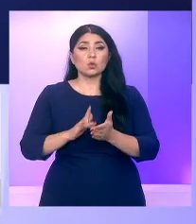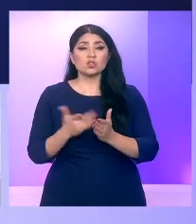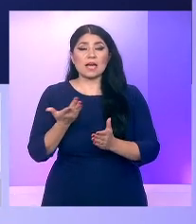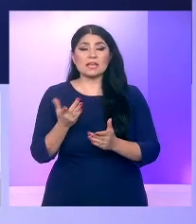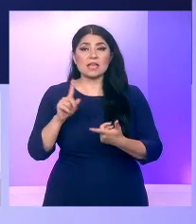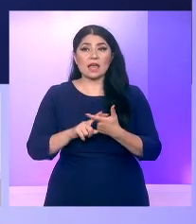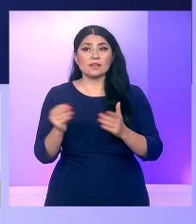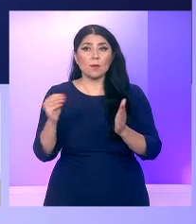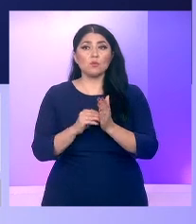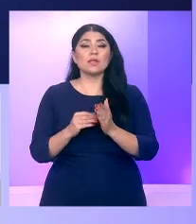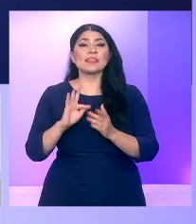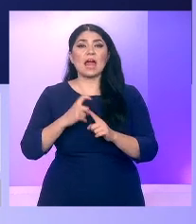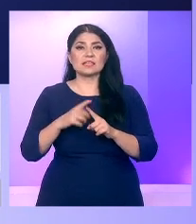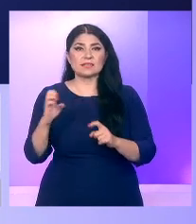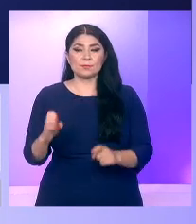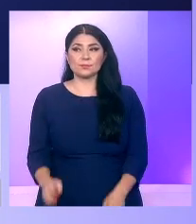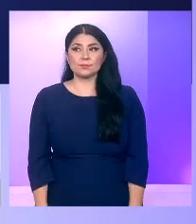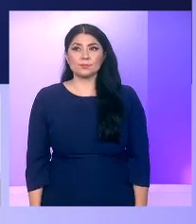care vizează introducerea de taxe.